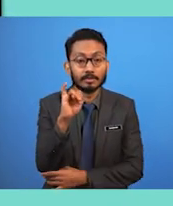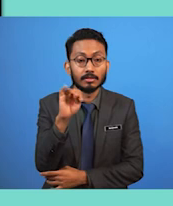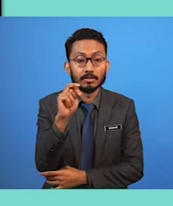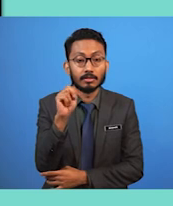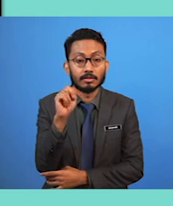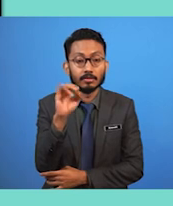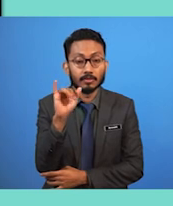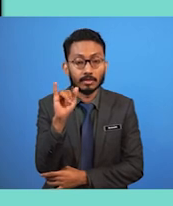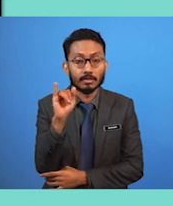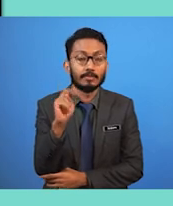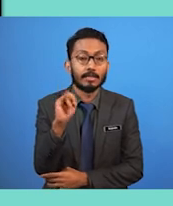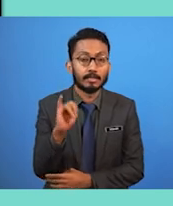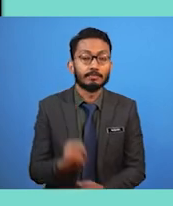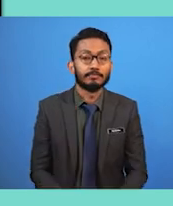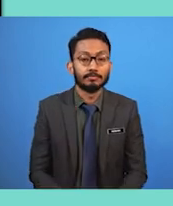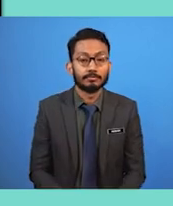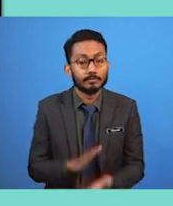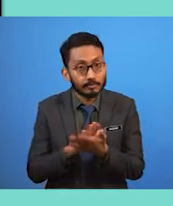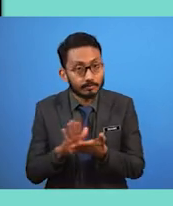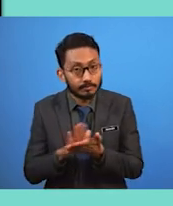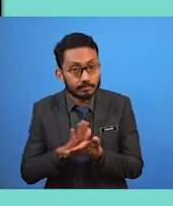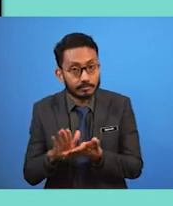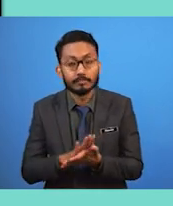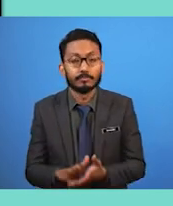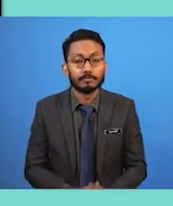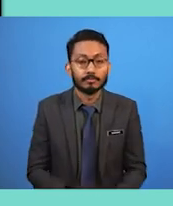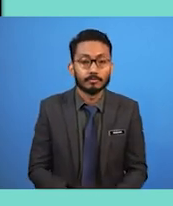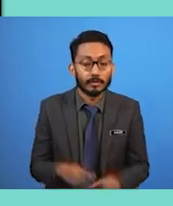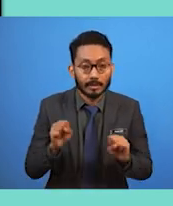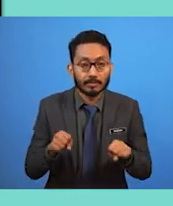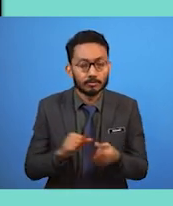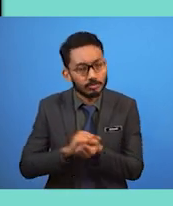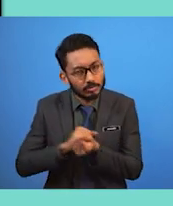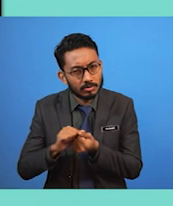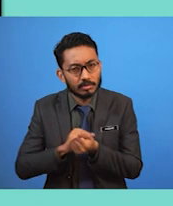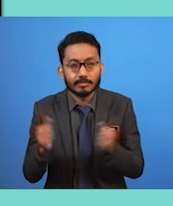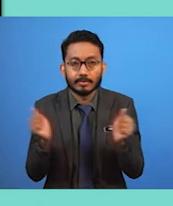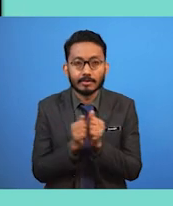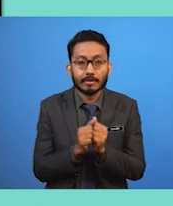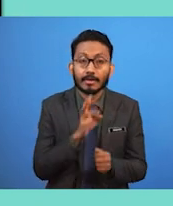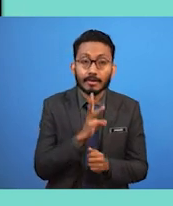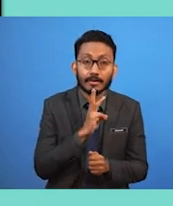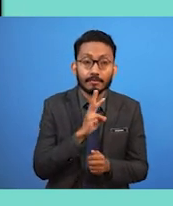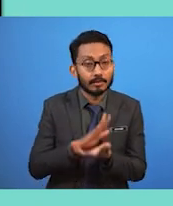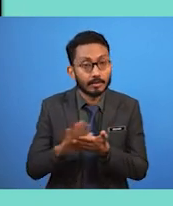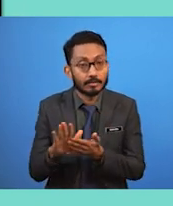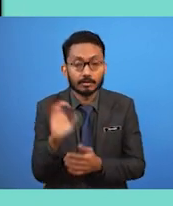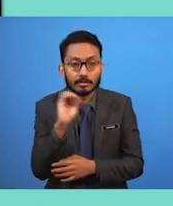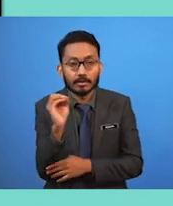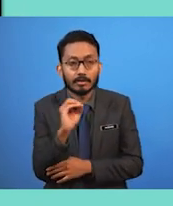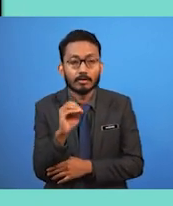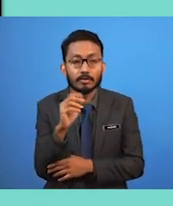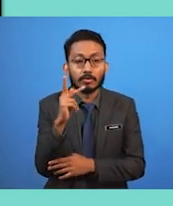dicuci dengan air bersih. Moina spesies yang dituai perlu dicuci dengan air bersih tanpa klorin. Ini